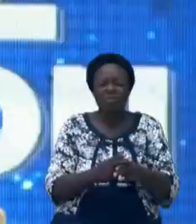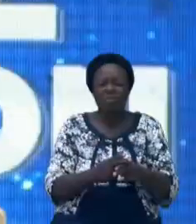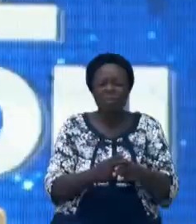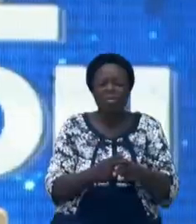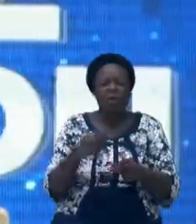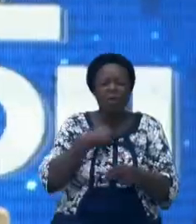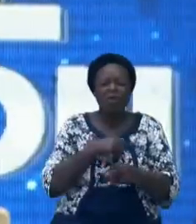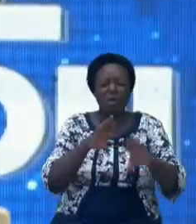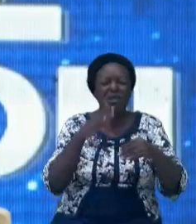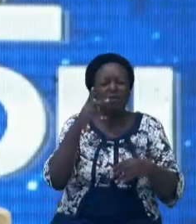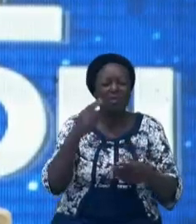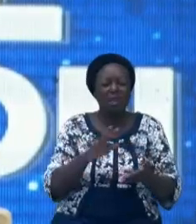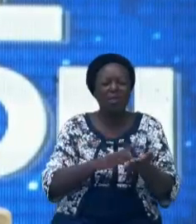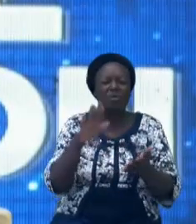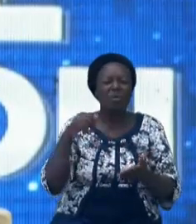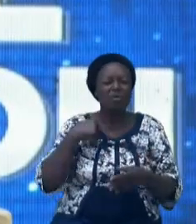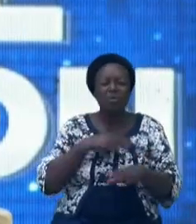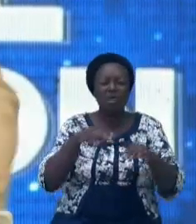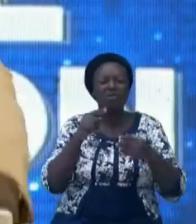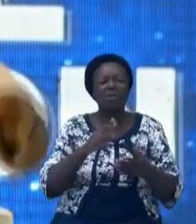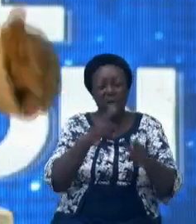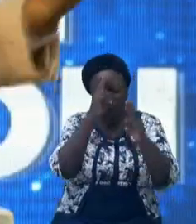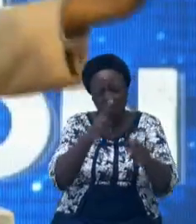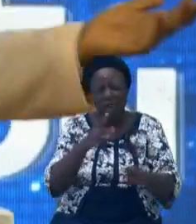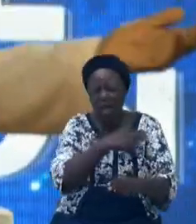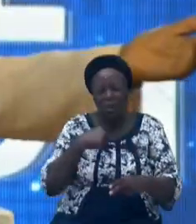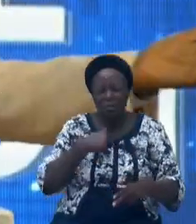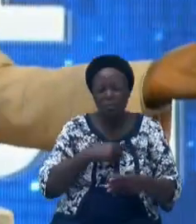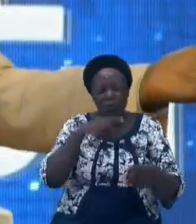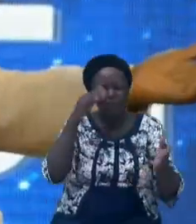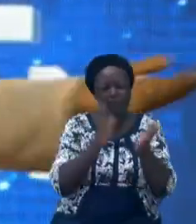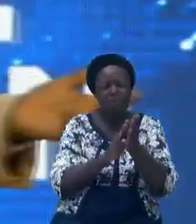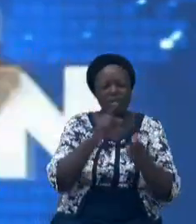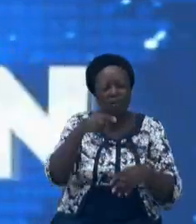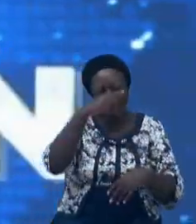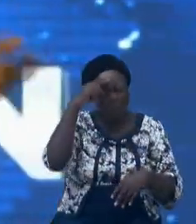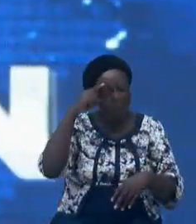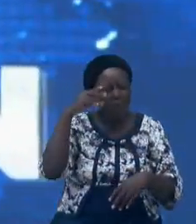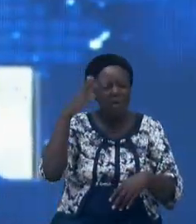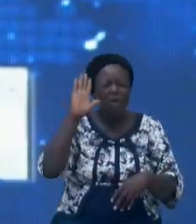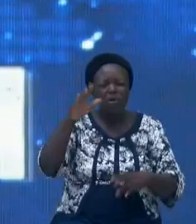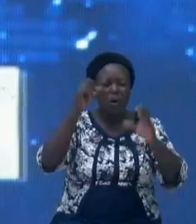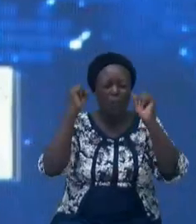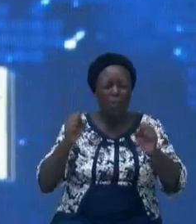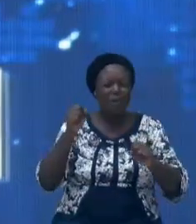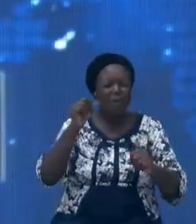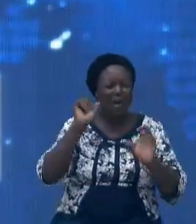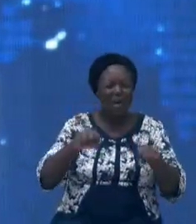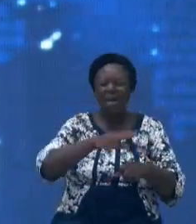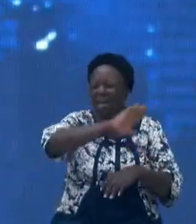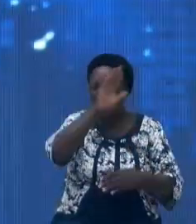au nom de jésus nous te donnons la gloire je te rends dans l'honneur et